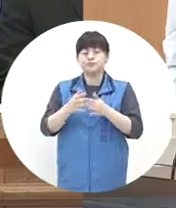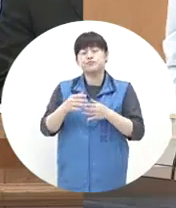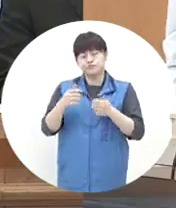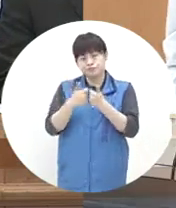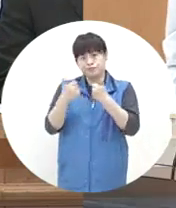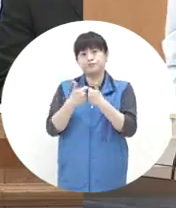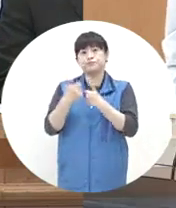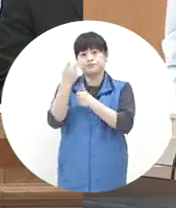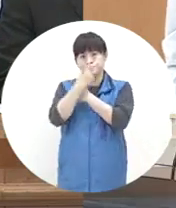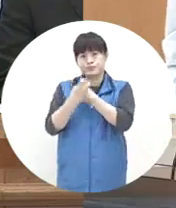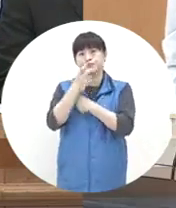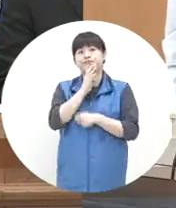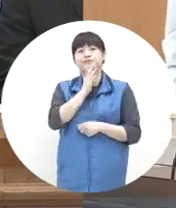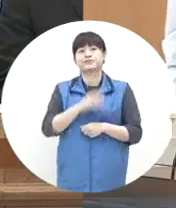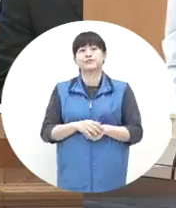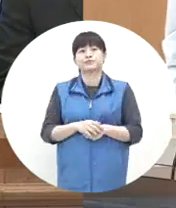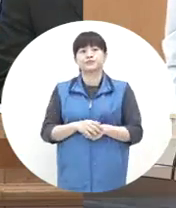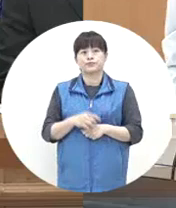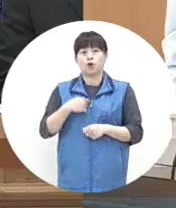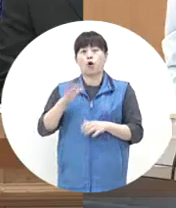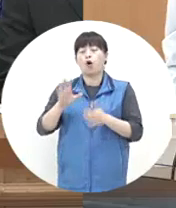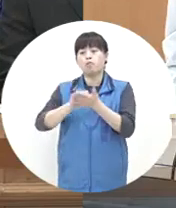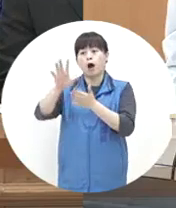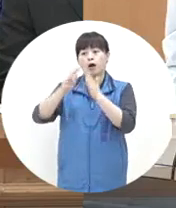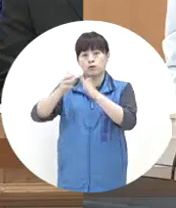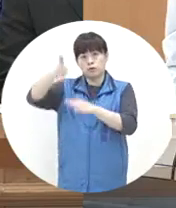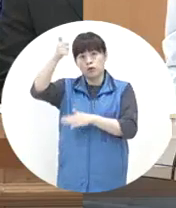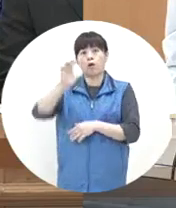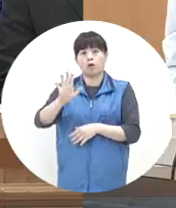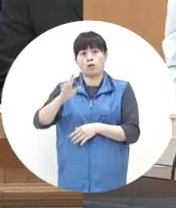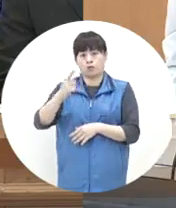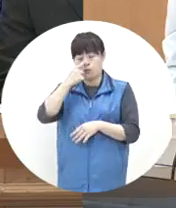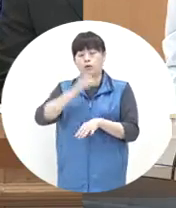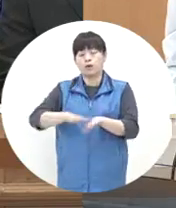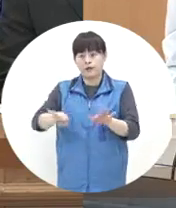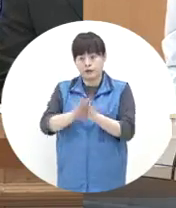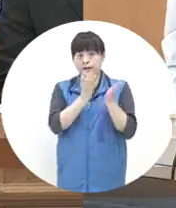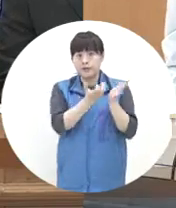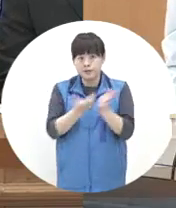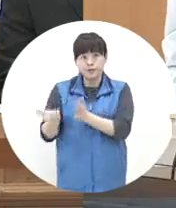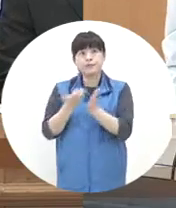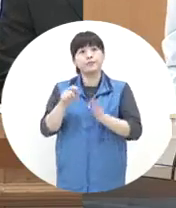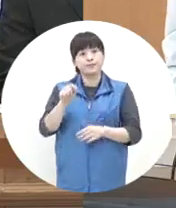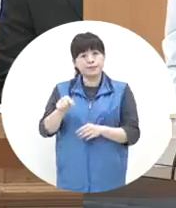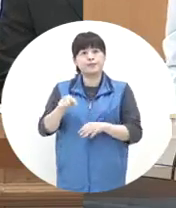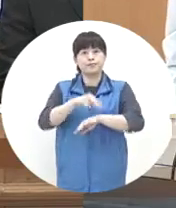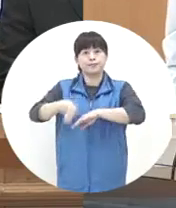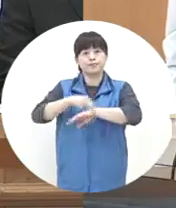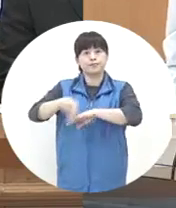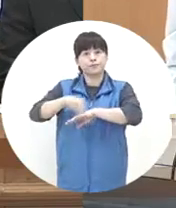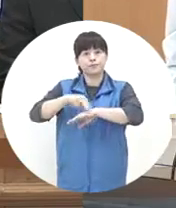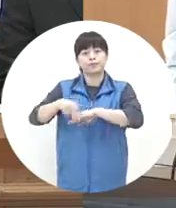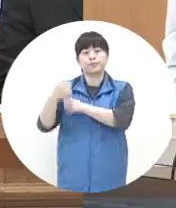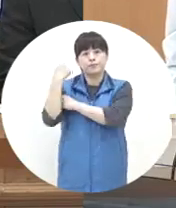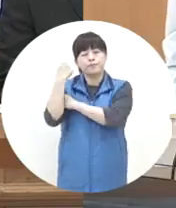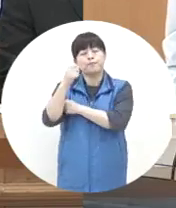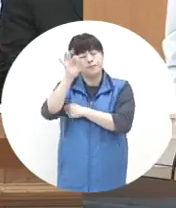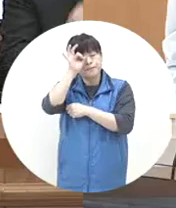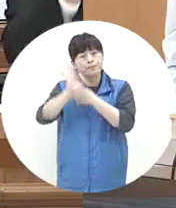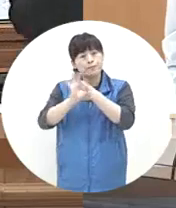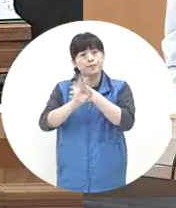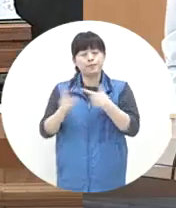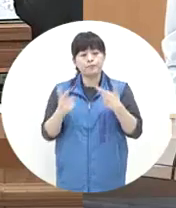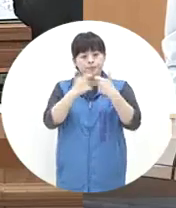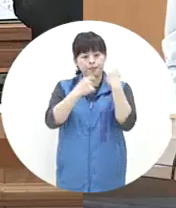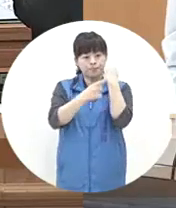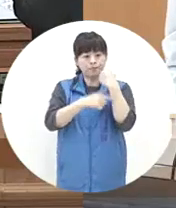个我也跟市长报告啊，我们会开始准备做这样的一个规划。那土地是不是要符合法